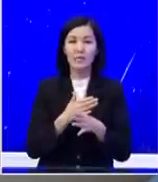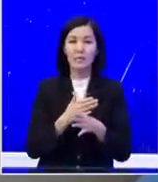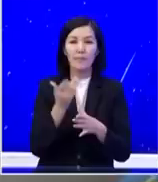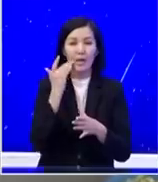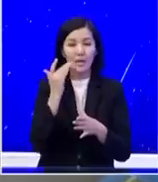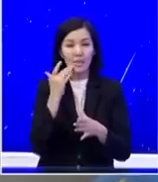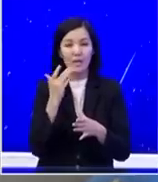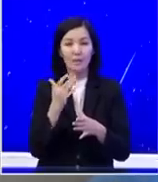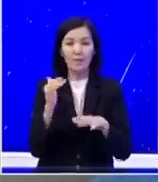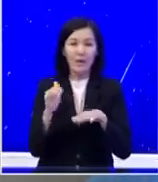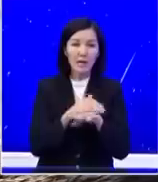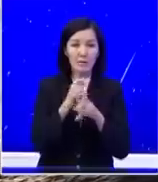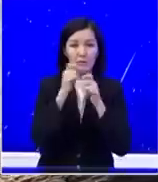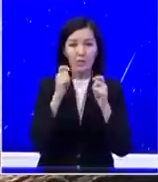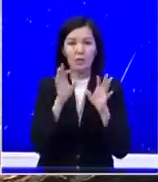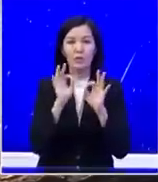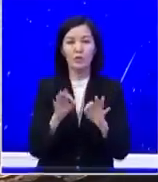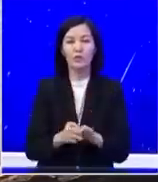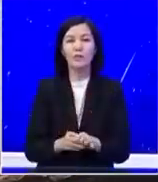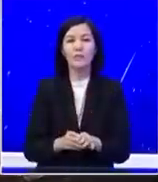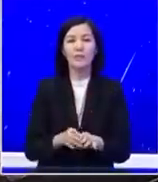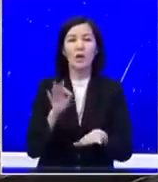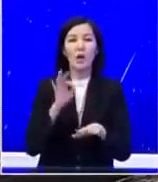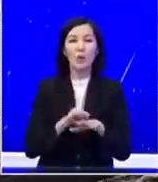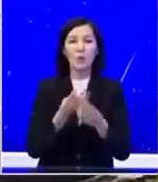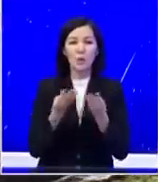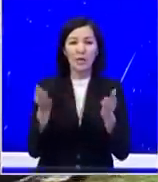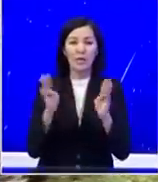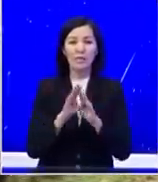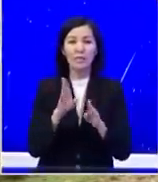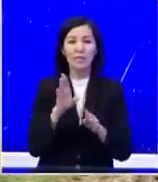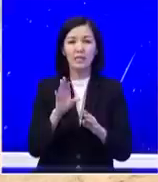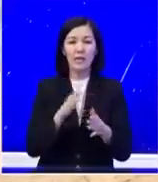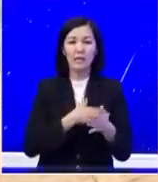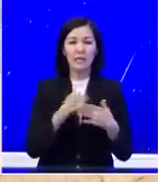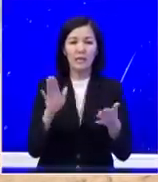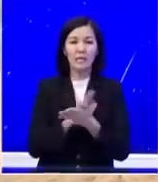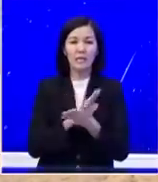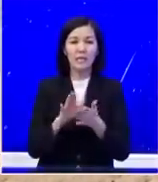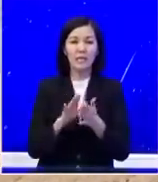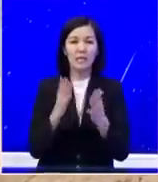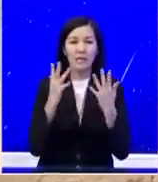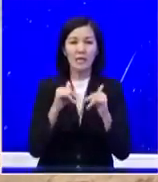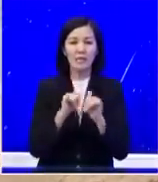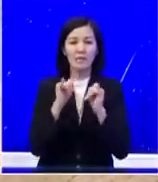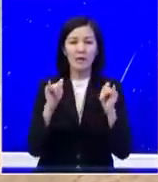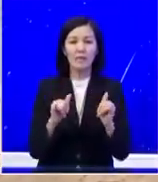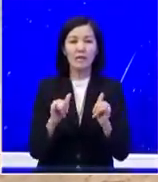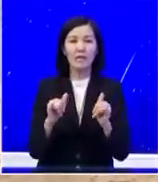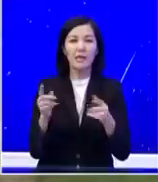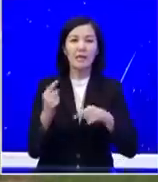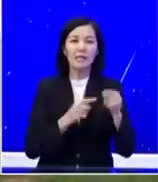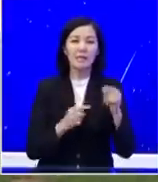әрдайым көмектеріңді аямаңдар. Тәжвирусы тұсында сарқанда еріктілер саны артқан. Жеке кәсіпкерлердің қолдауымен